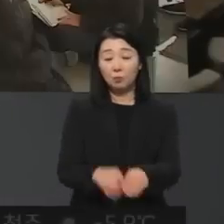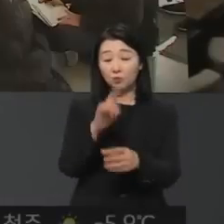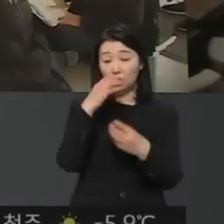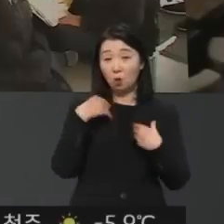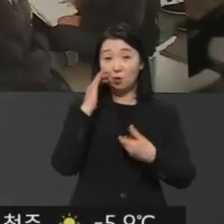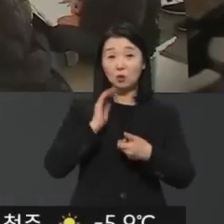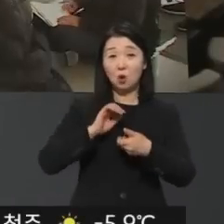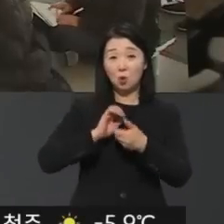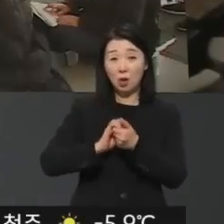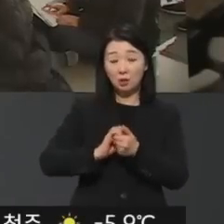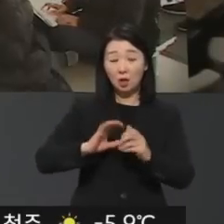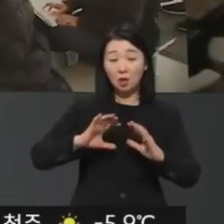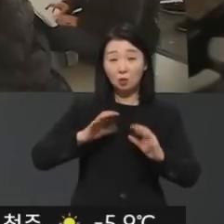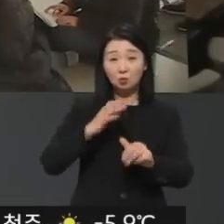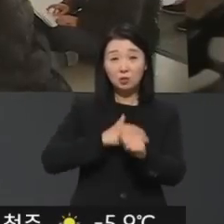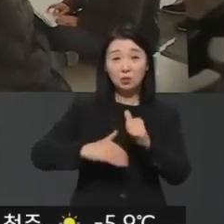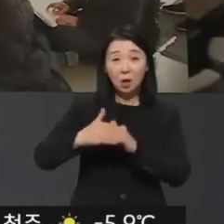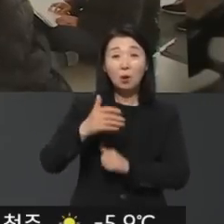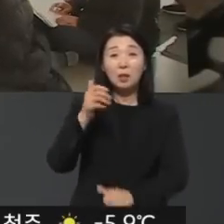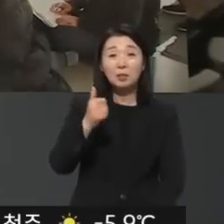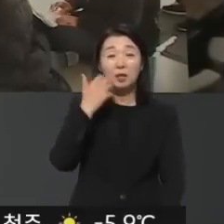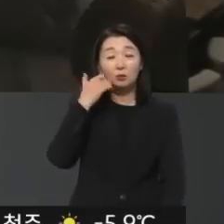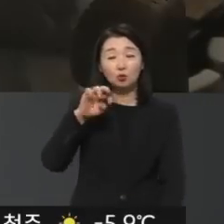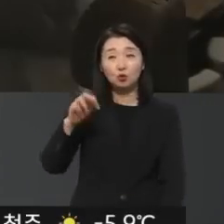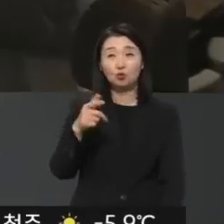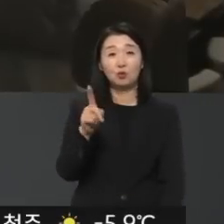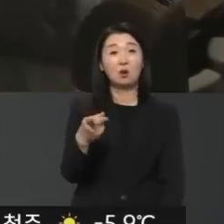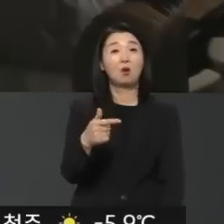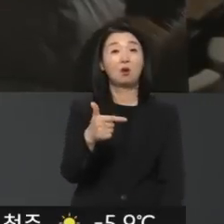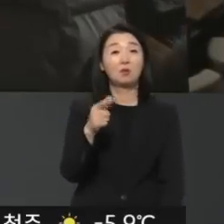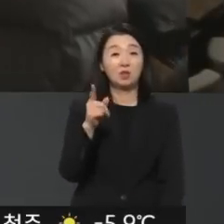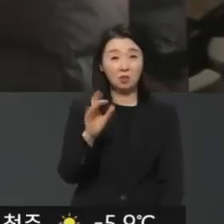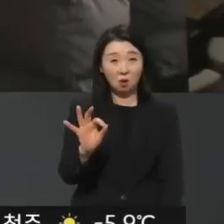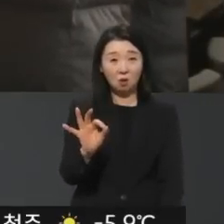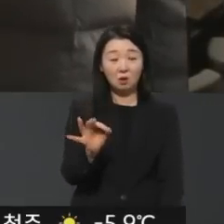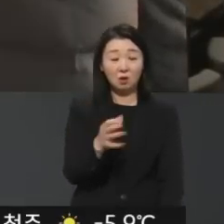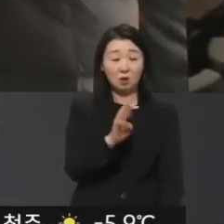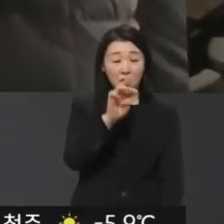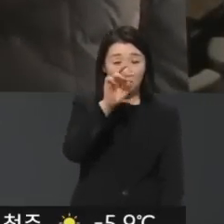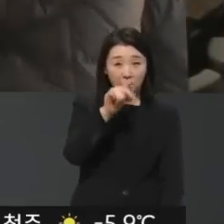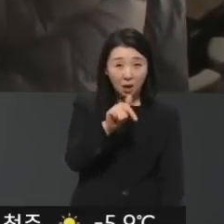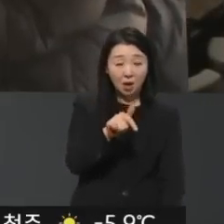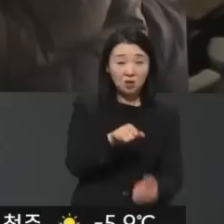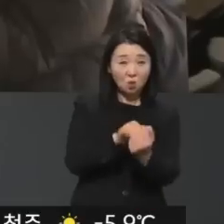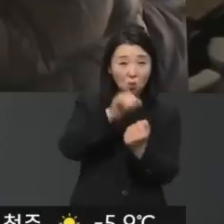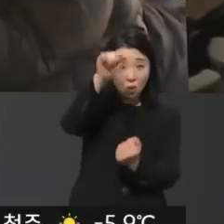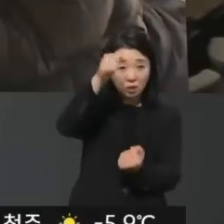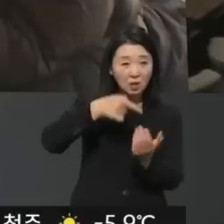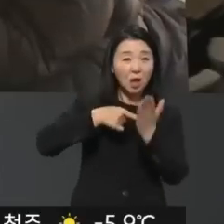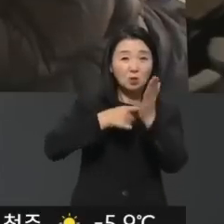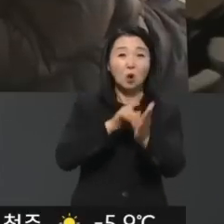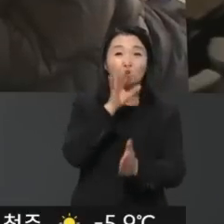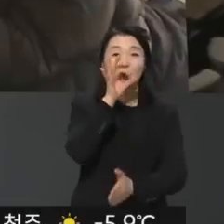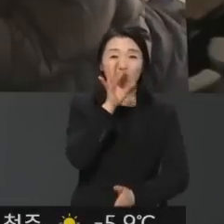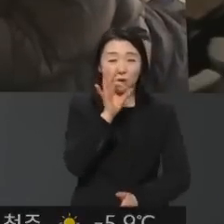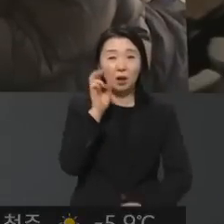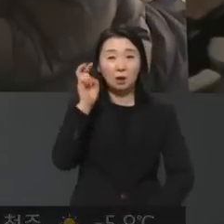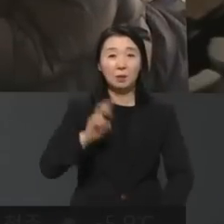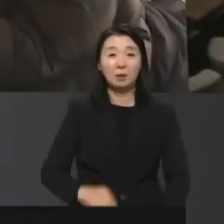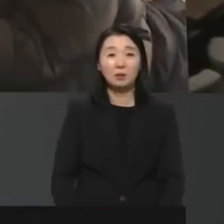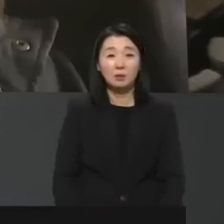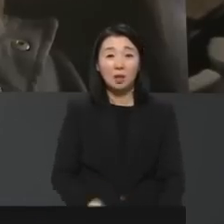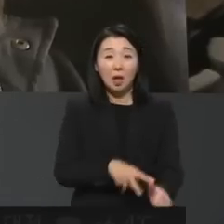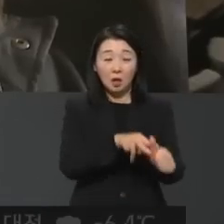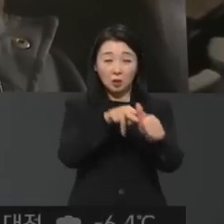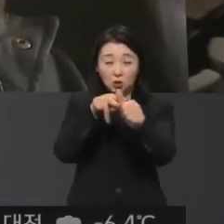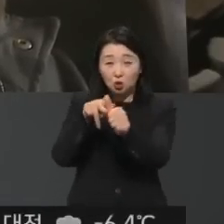청와대 국정상황실장이었던 윤건영 의원은요. 박 전 원장에 대한 영장 청구할 수 없을 거다 단언을 했습니다.